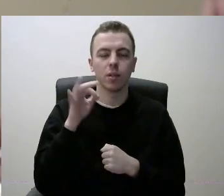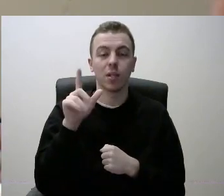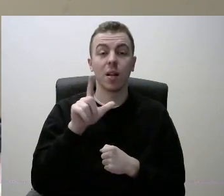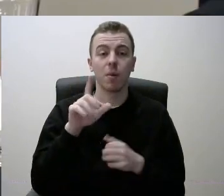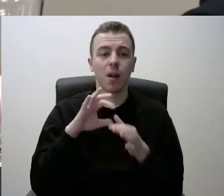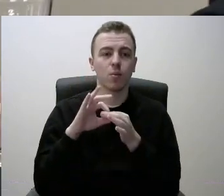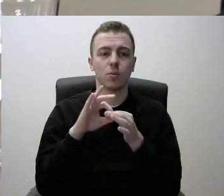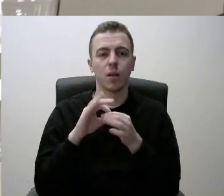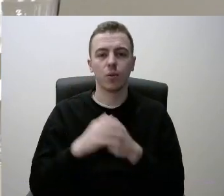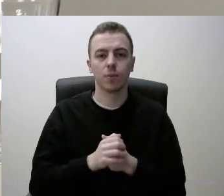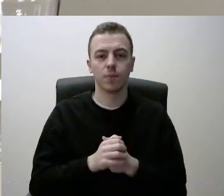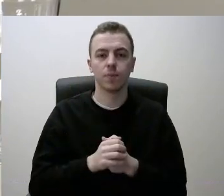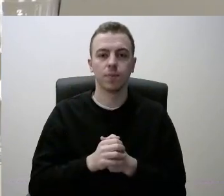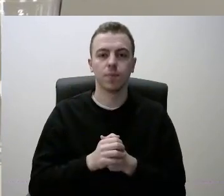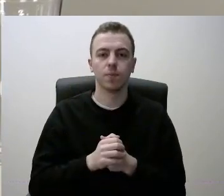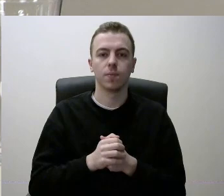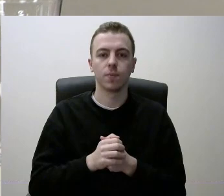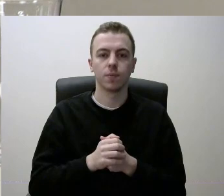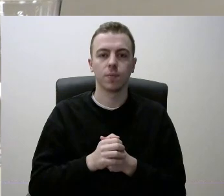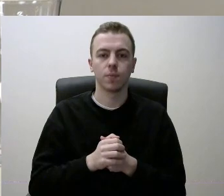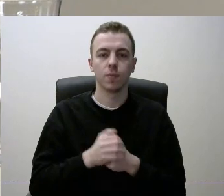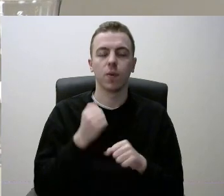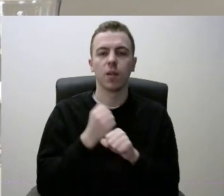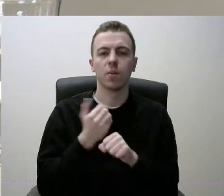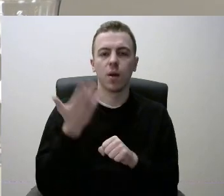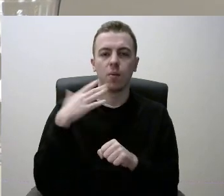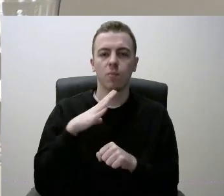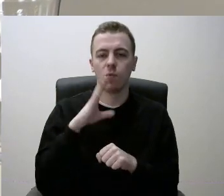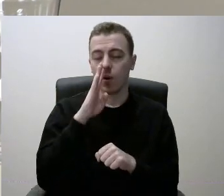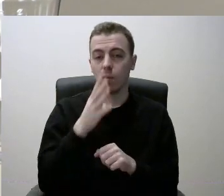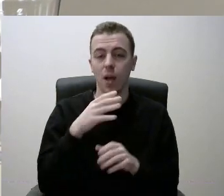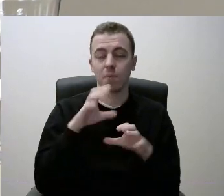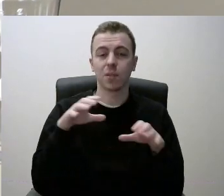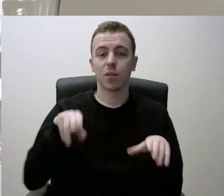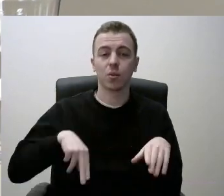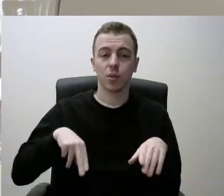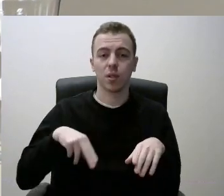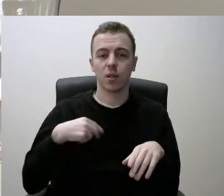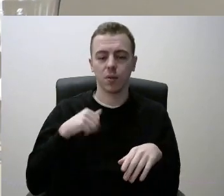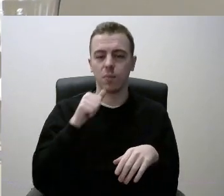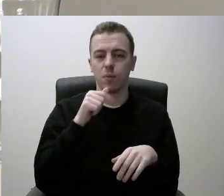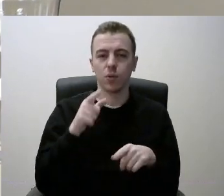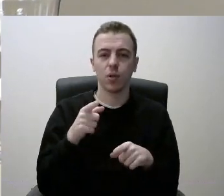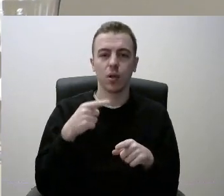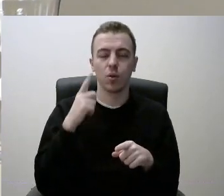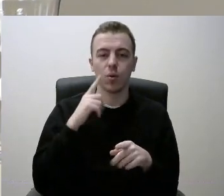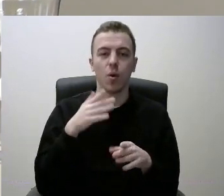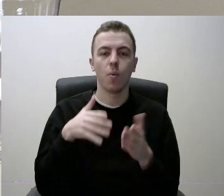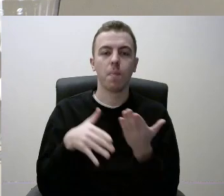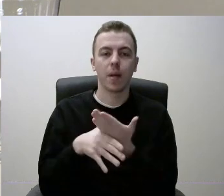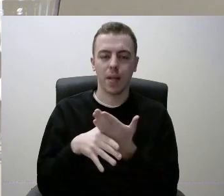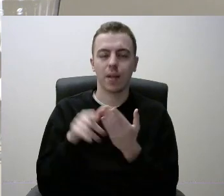sąjūdis. Teko, dirbant praeitą kadenciją administracijos direktorium, kaip tik pradėti gyvendinti šitą reformą, kai